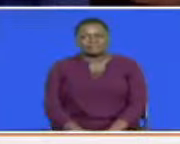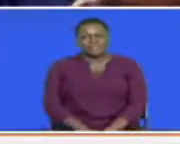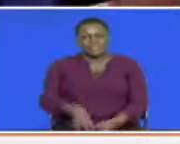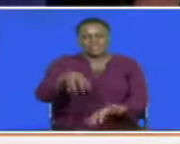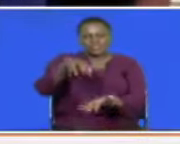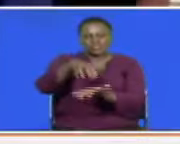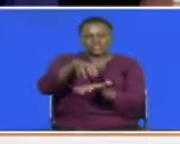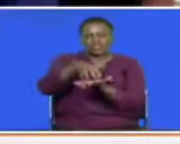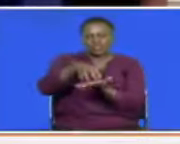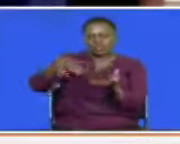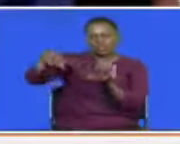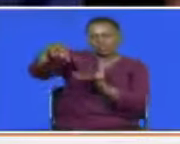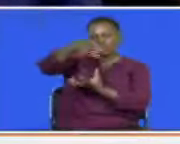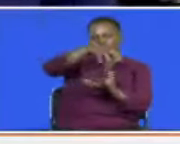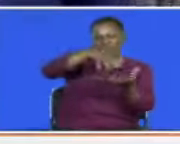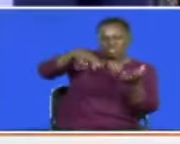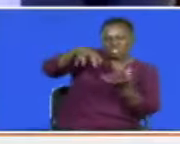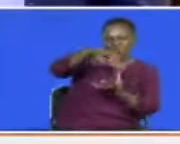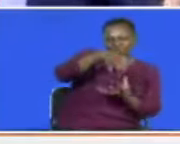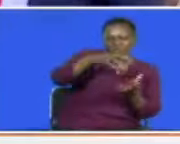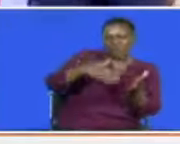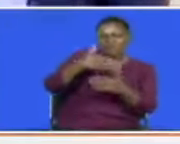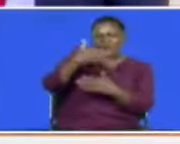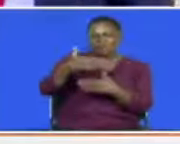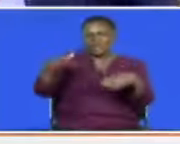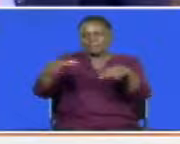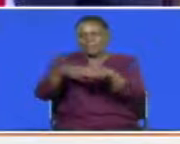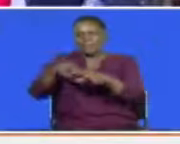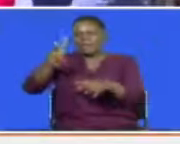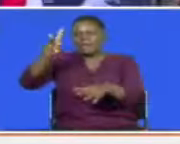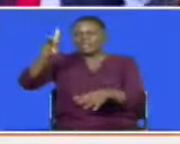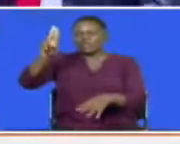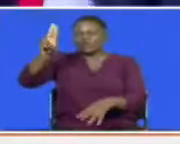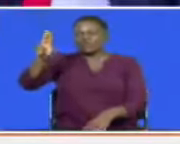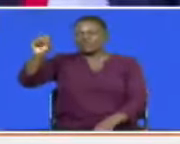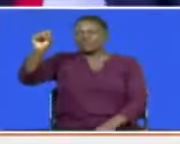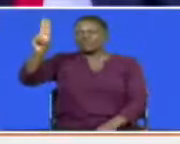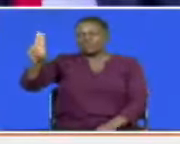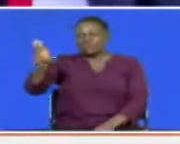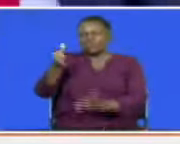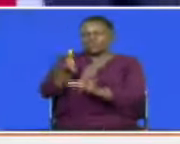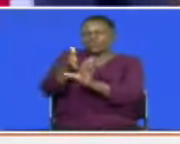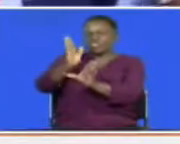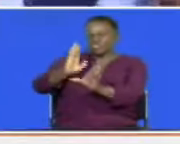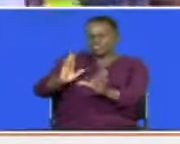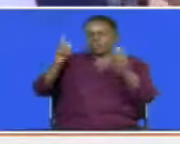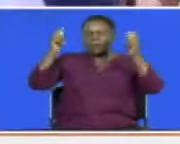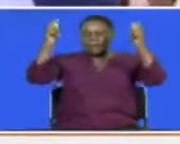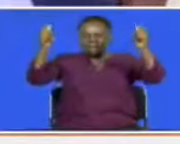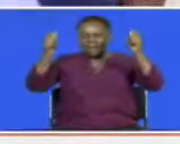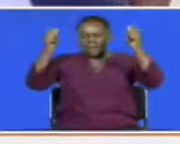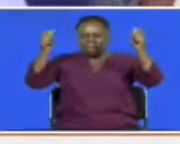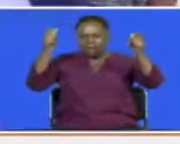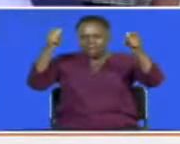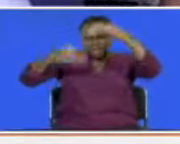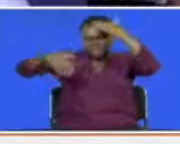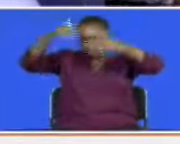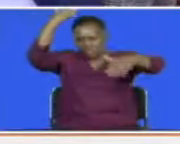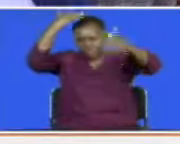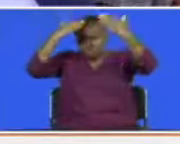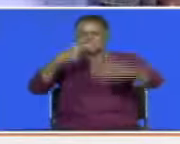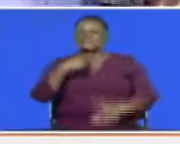Hali ya sitofahamu imeshuhudiwa baada ya wanachama wa KUSU kujiondoa kwenye mgomo wa wafanyikazi wa vyuo